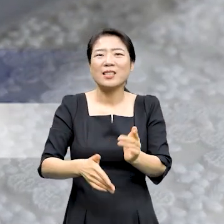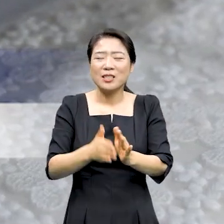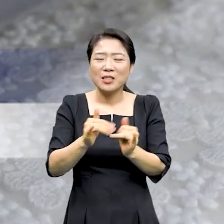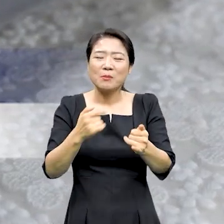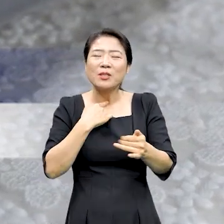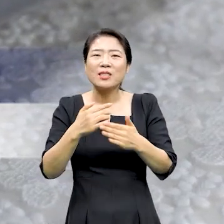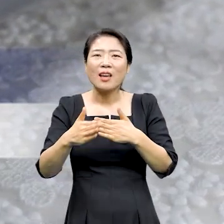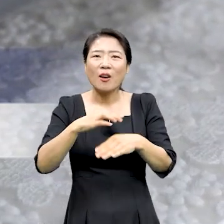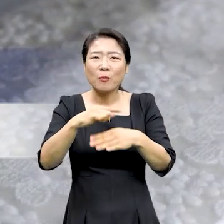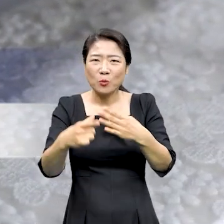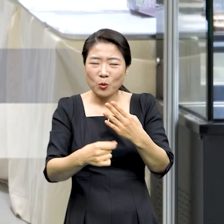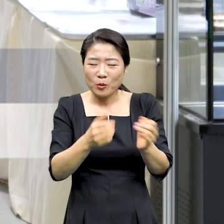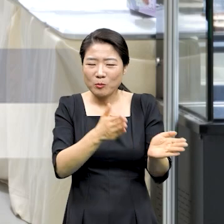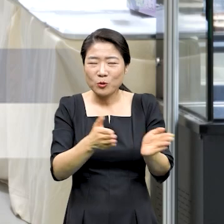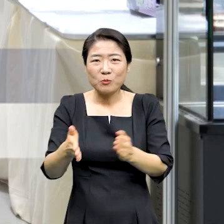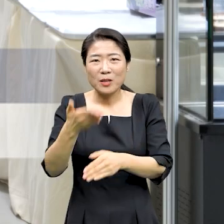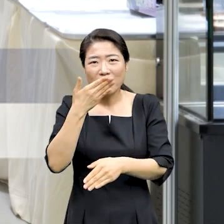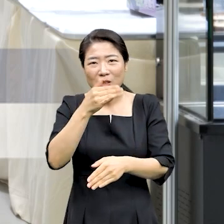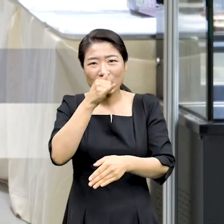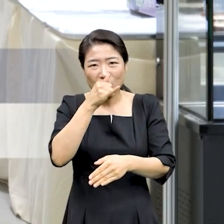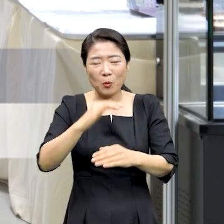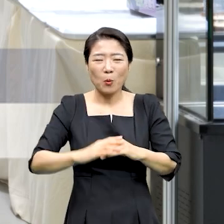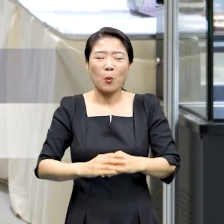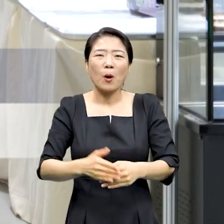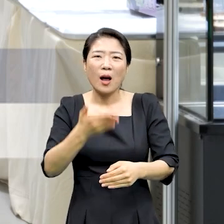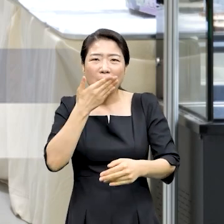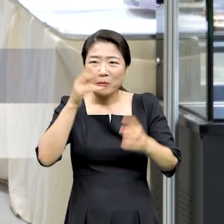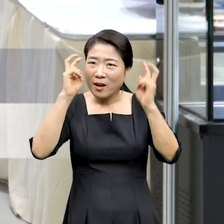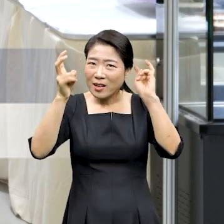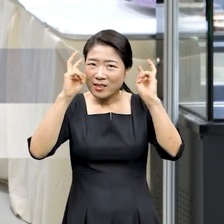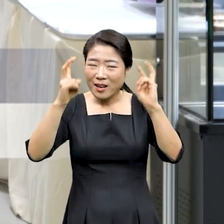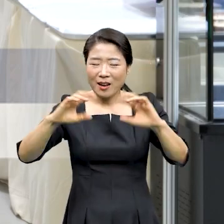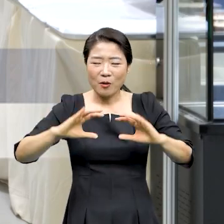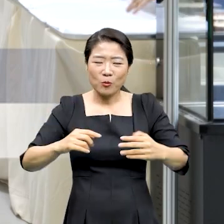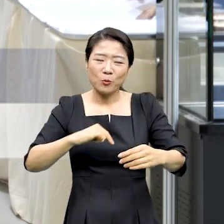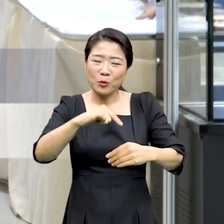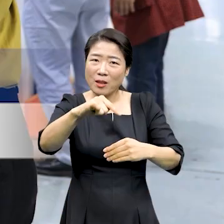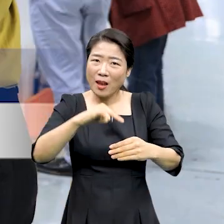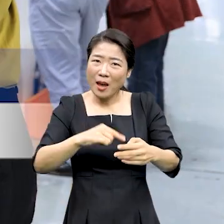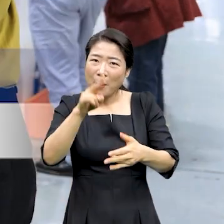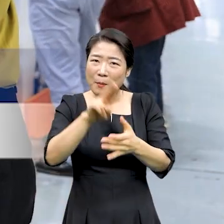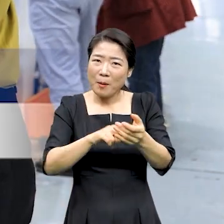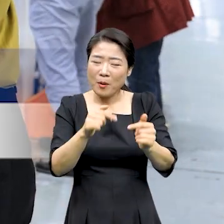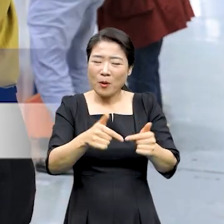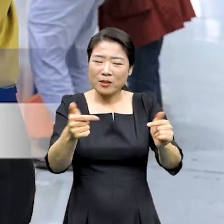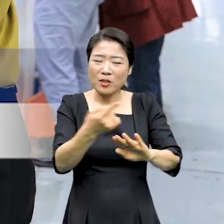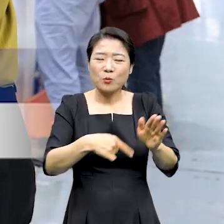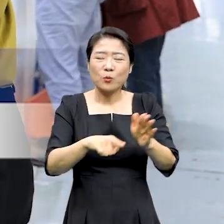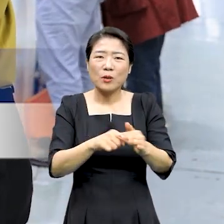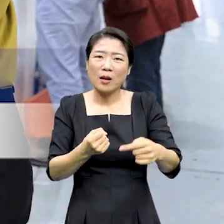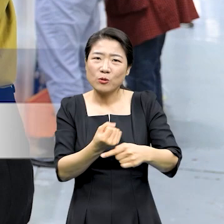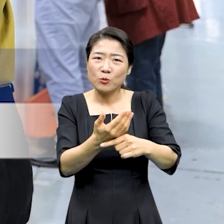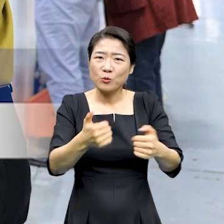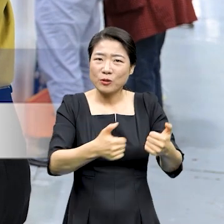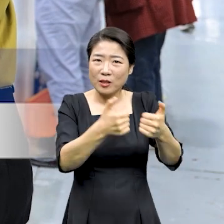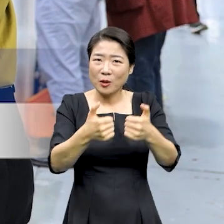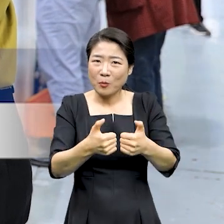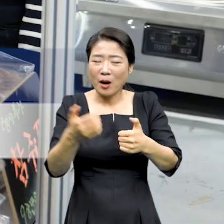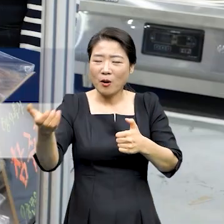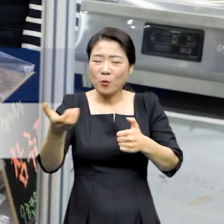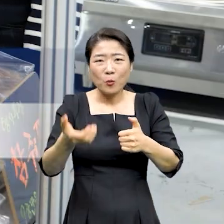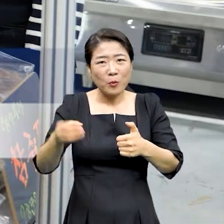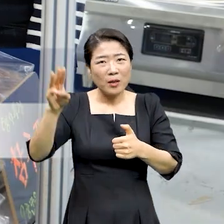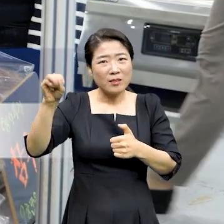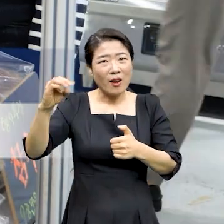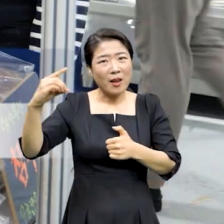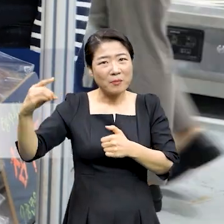체험 프로그램을 마련했고 식품 기업의 국내외 판로 개척을 지원하기 위한 해외 바이어 수출 상담회와 국내